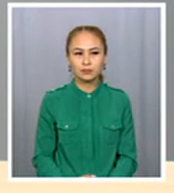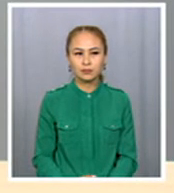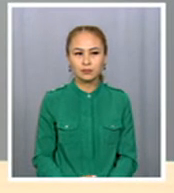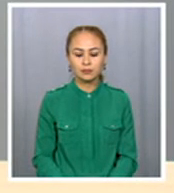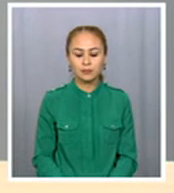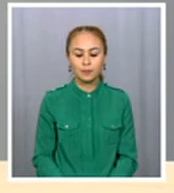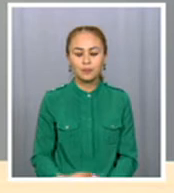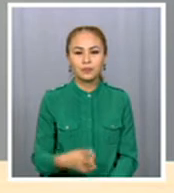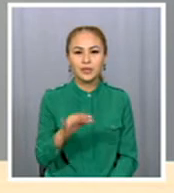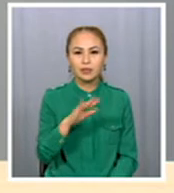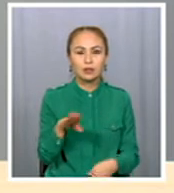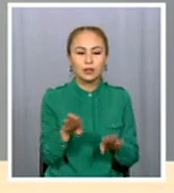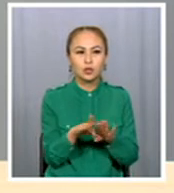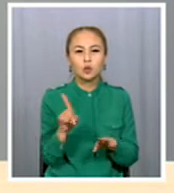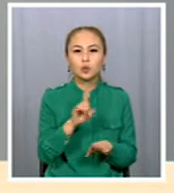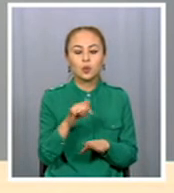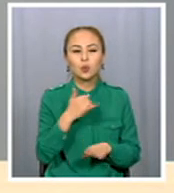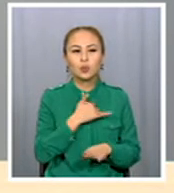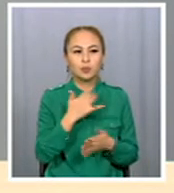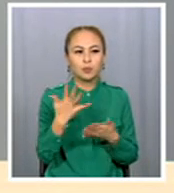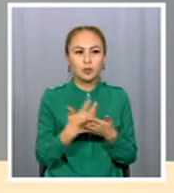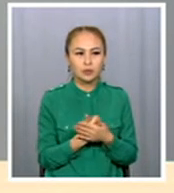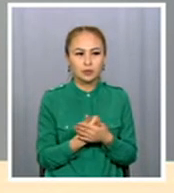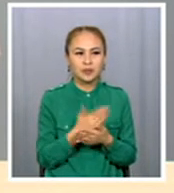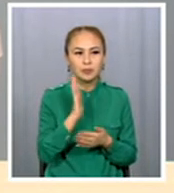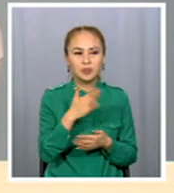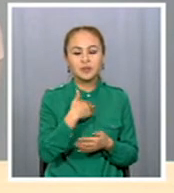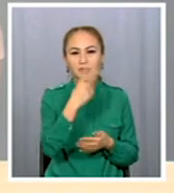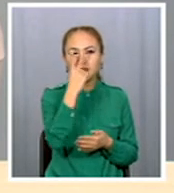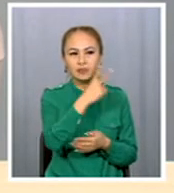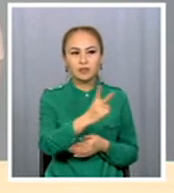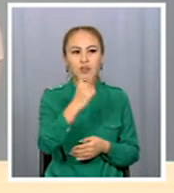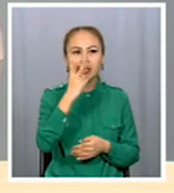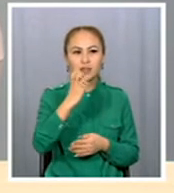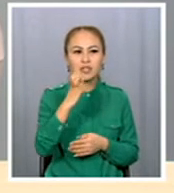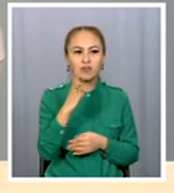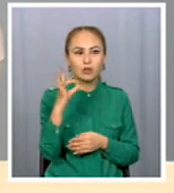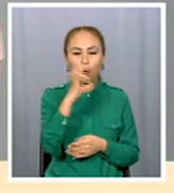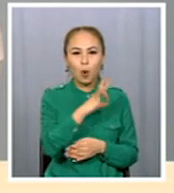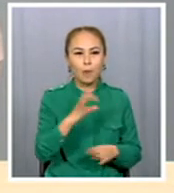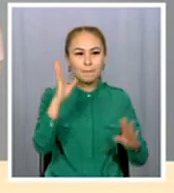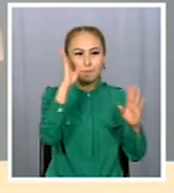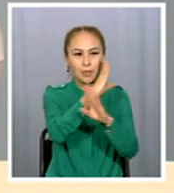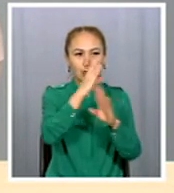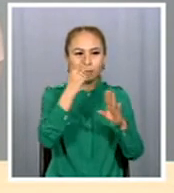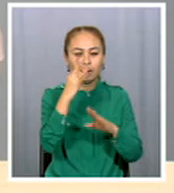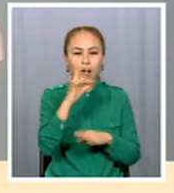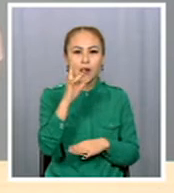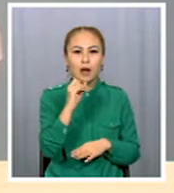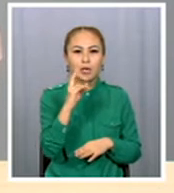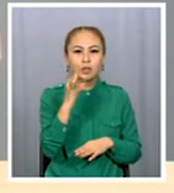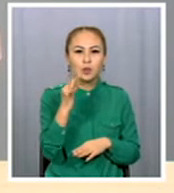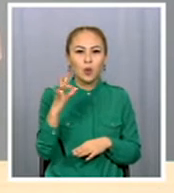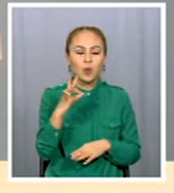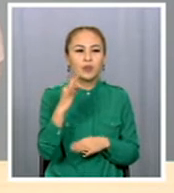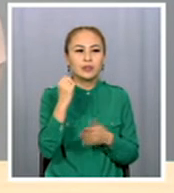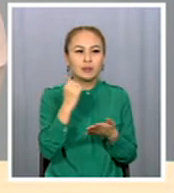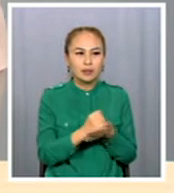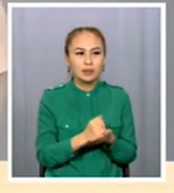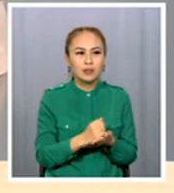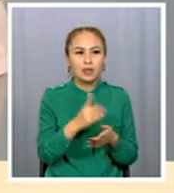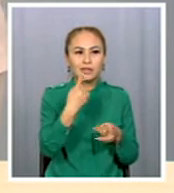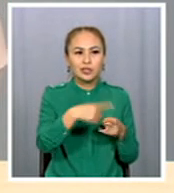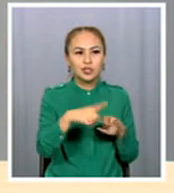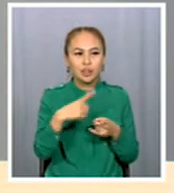Итак, что у вас получилось? Мы видим две сводки о погоде для радиостанции. Отличаются они тем,